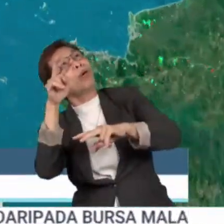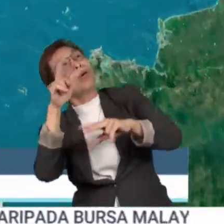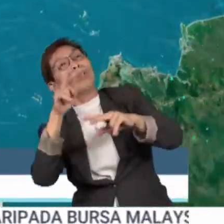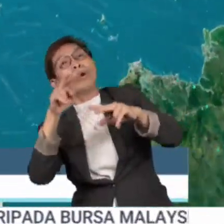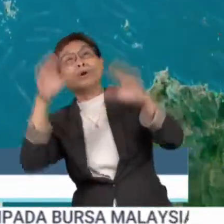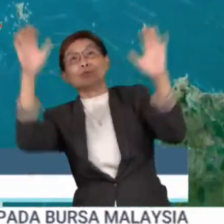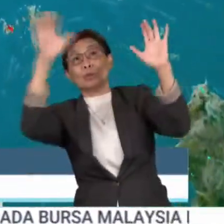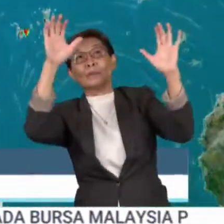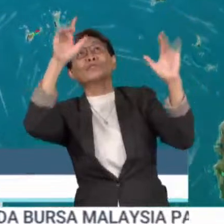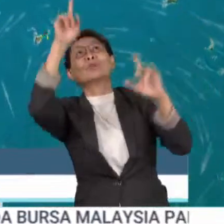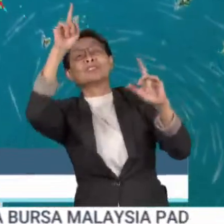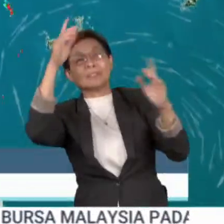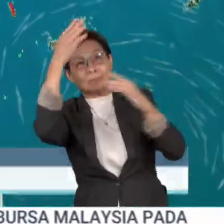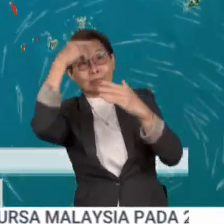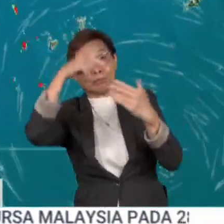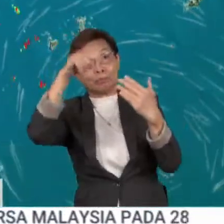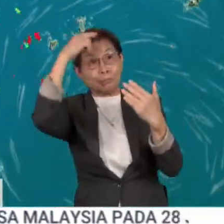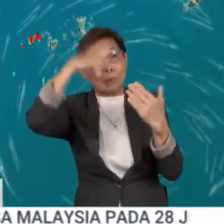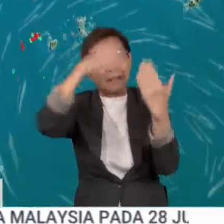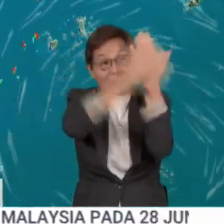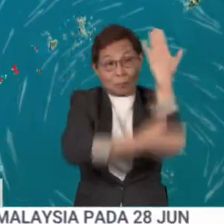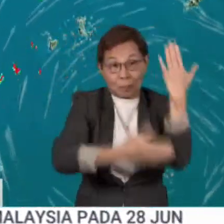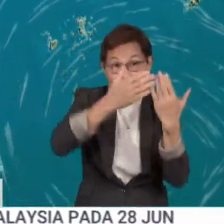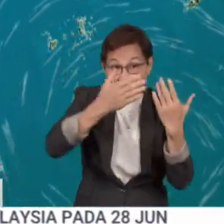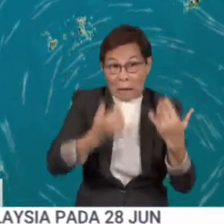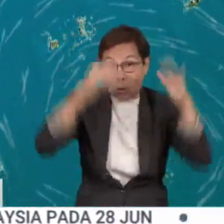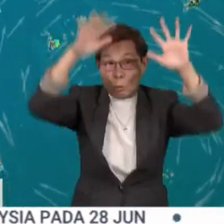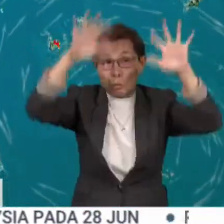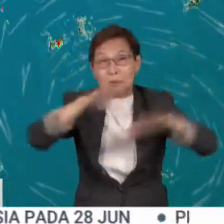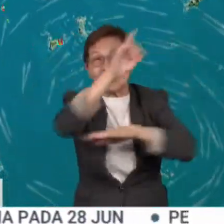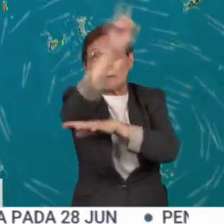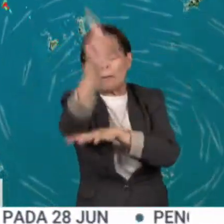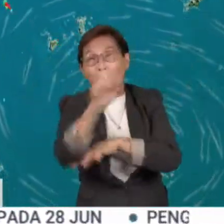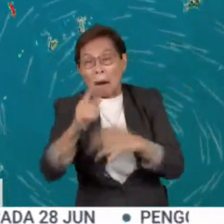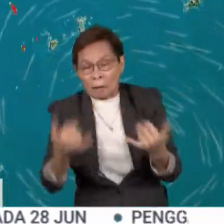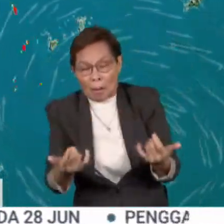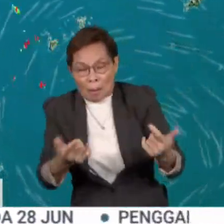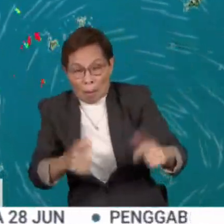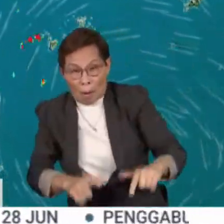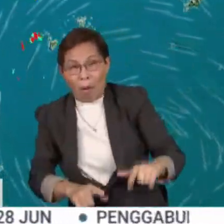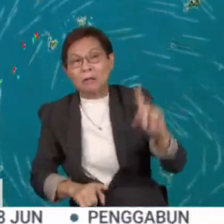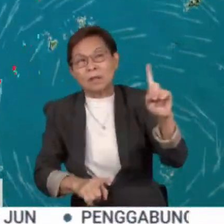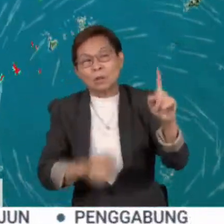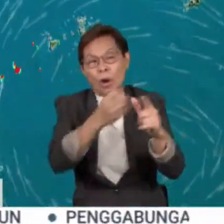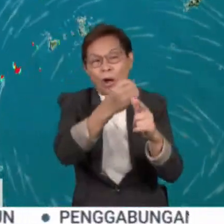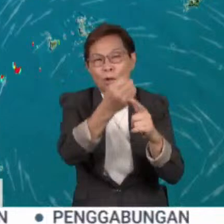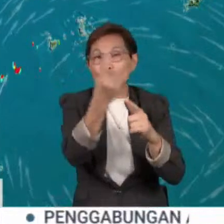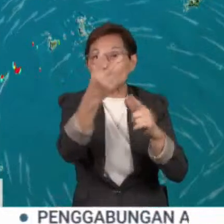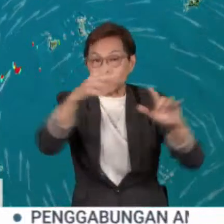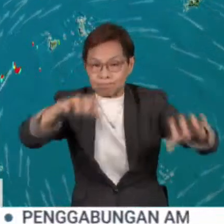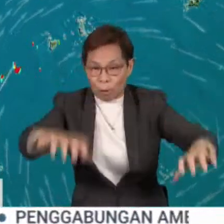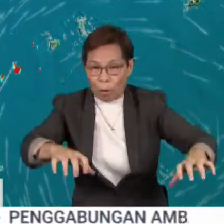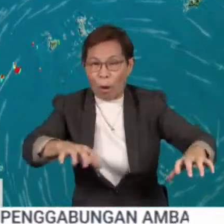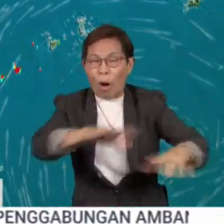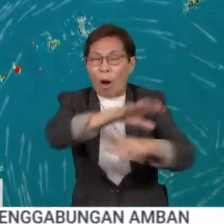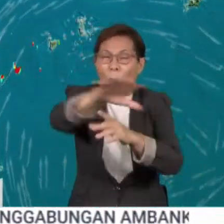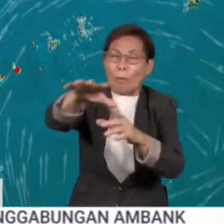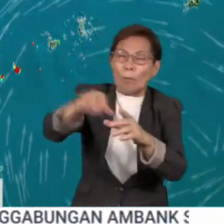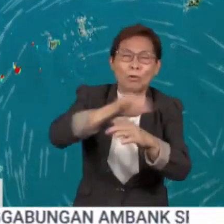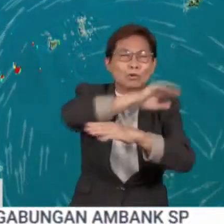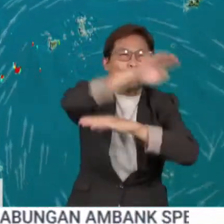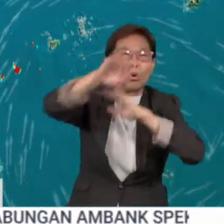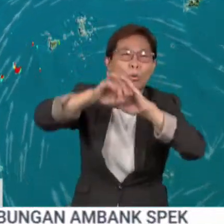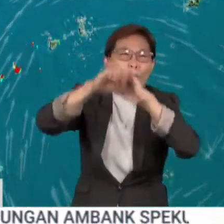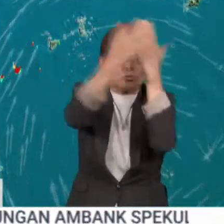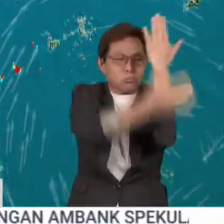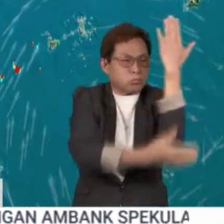semasa bagi semenanjung Malaysia. Pada ketika ini, hujan dan ribut petir kini sedang berlaku di satu tempat melibatkan hampir keseluruhan negeri